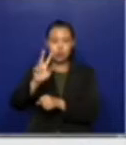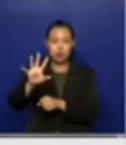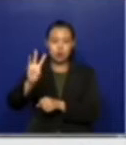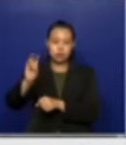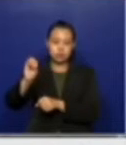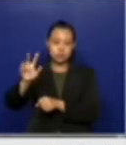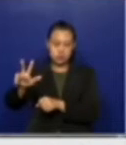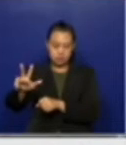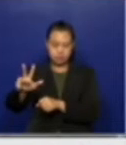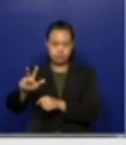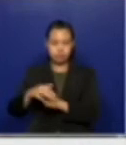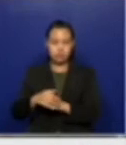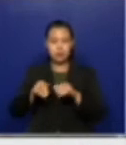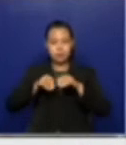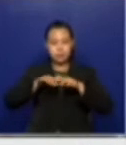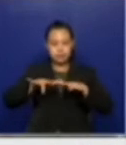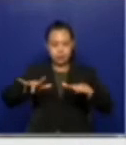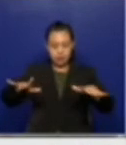า63